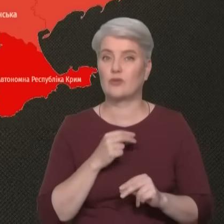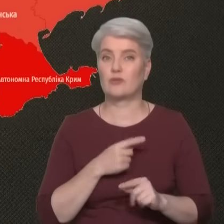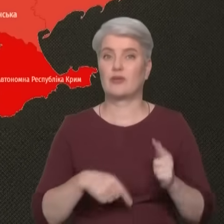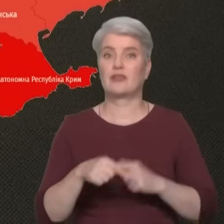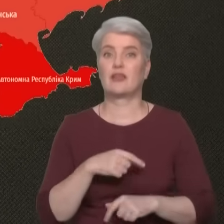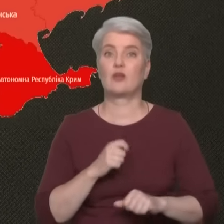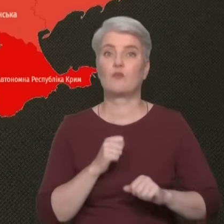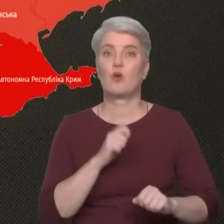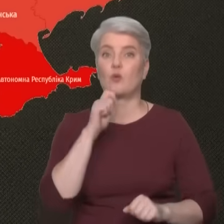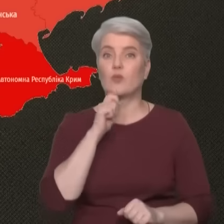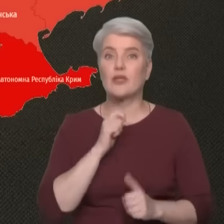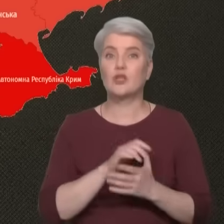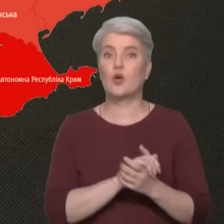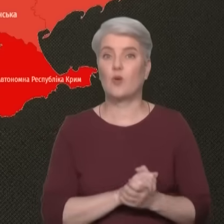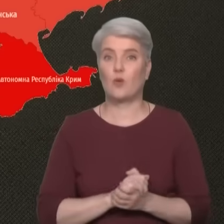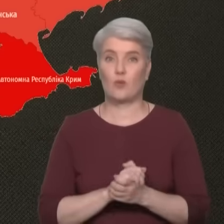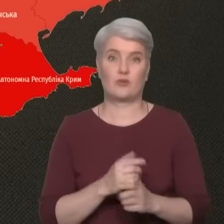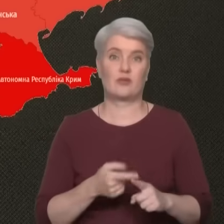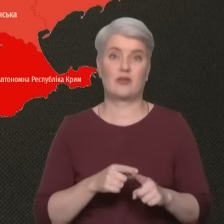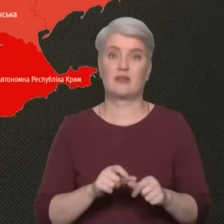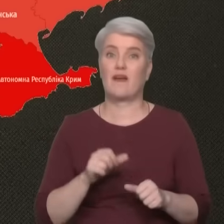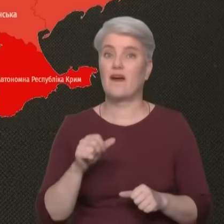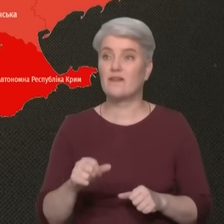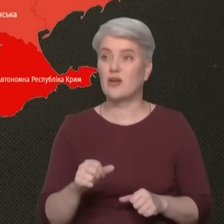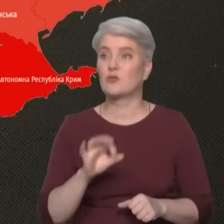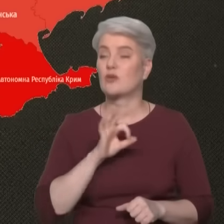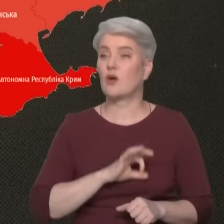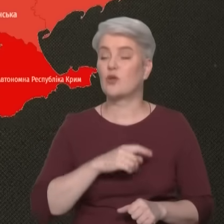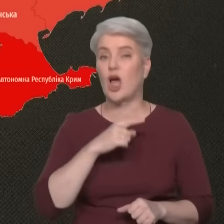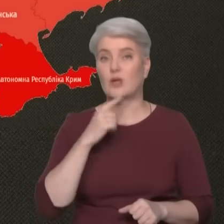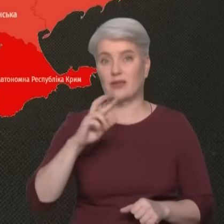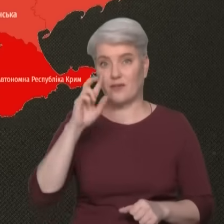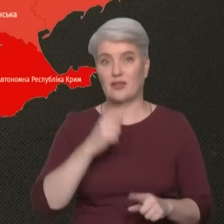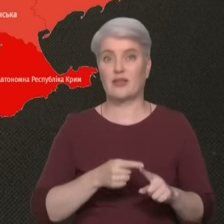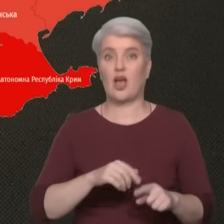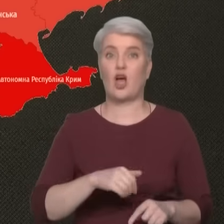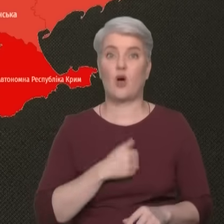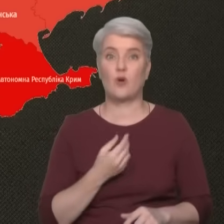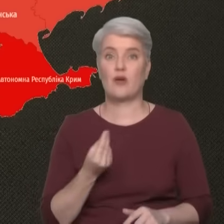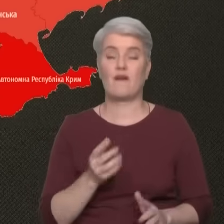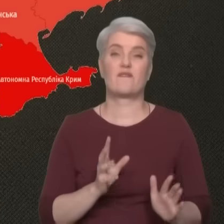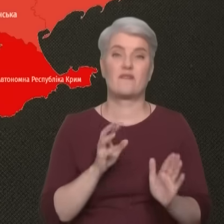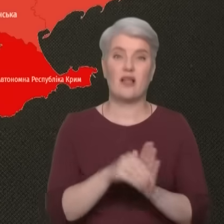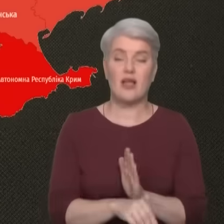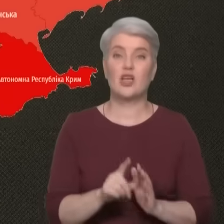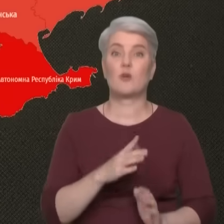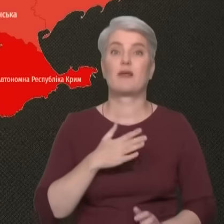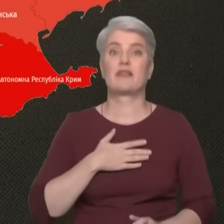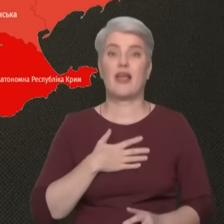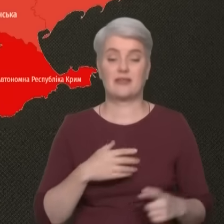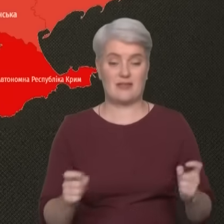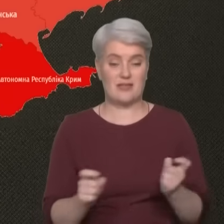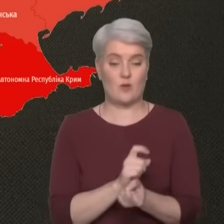проукраїнської коаліції, тому що це грає виключно на користь Російської Федерації, яка і хоче вкладатись багато грошима в те, щоб нас